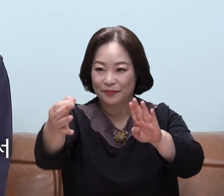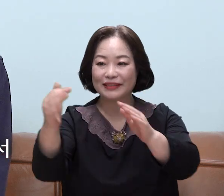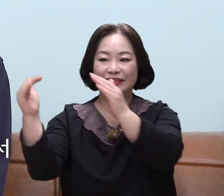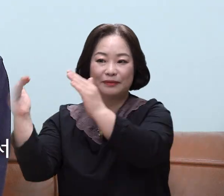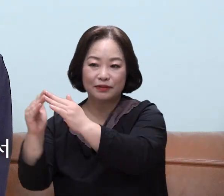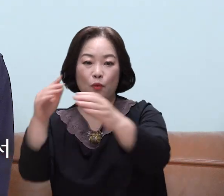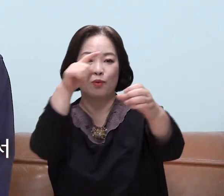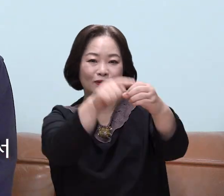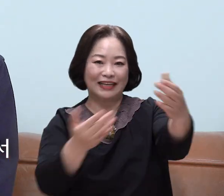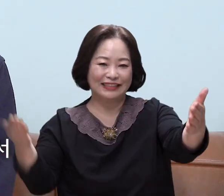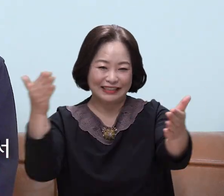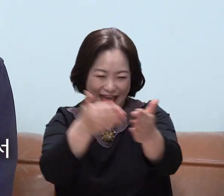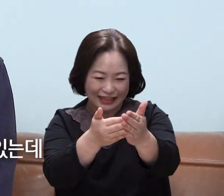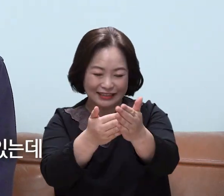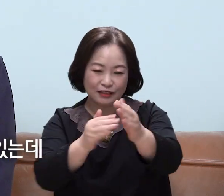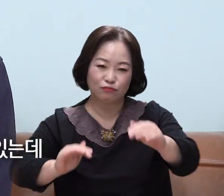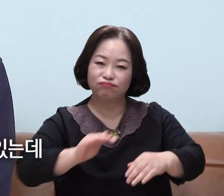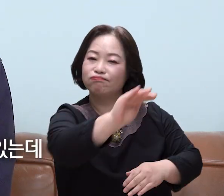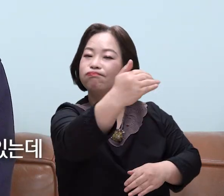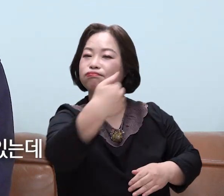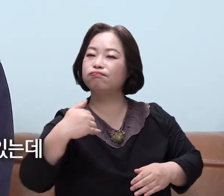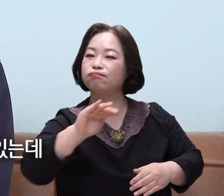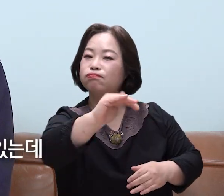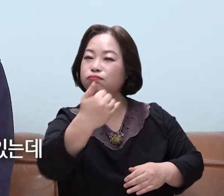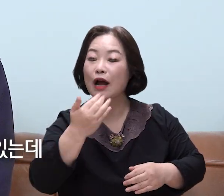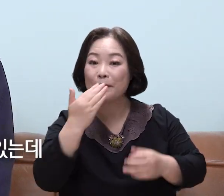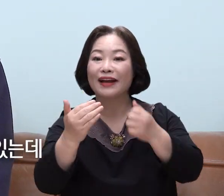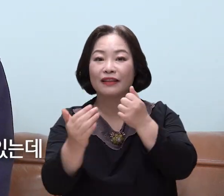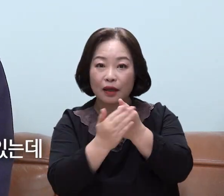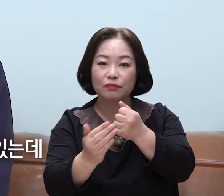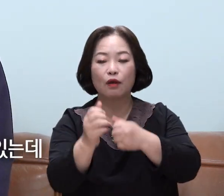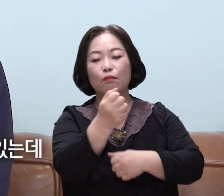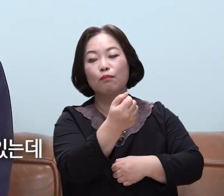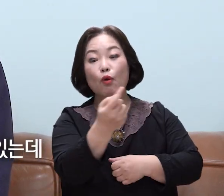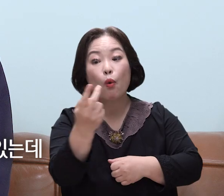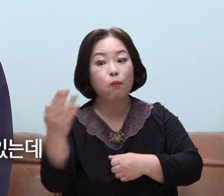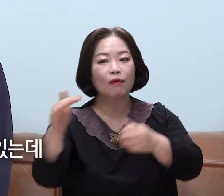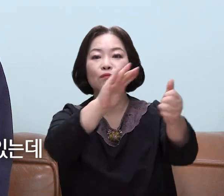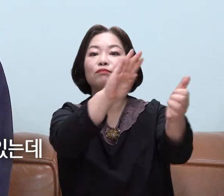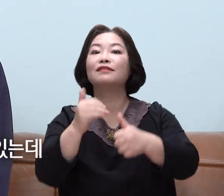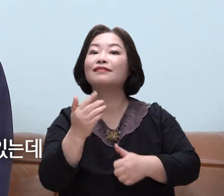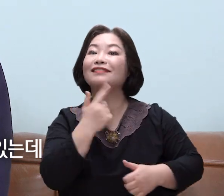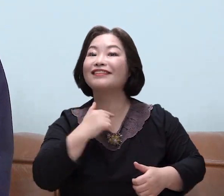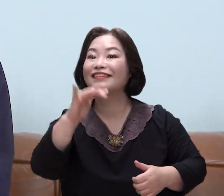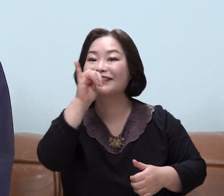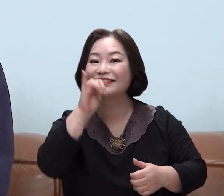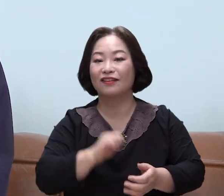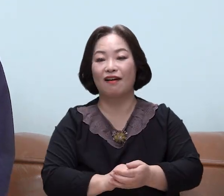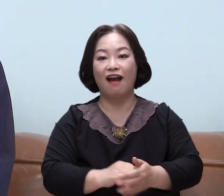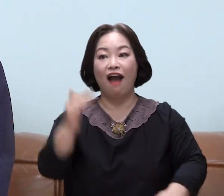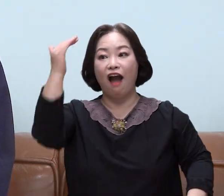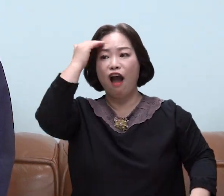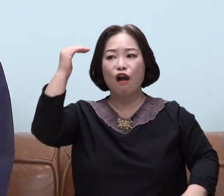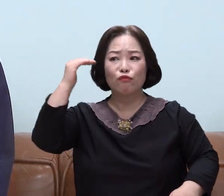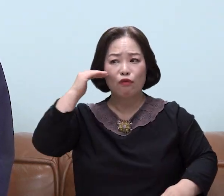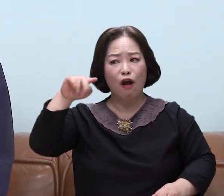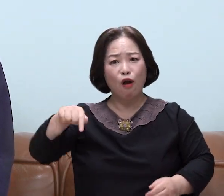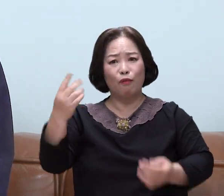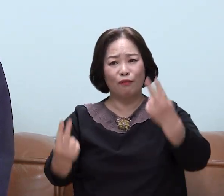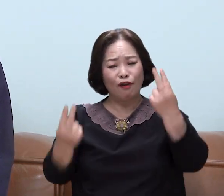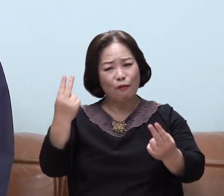도어 서비스를 해준다고 해서 그 서비스를 실제로 몇 번 이용한 적은 있는데, 이게 한국처럼